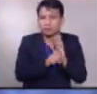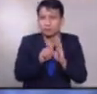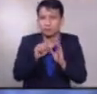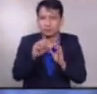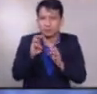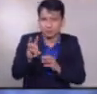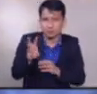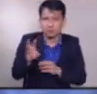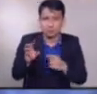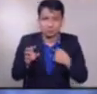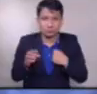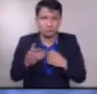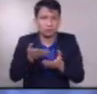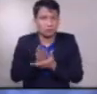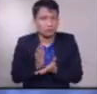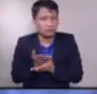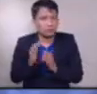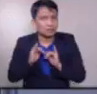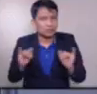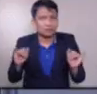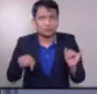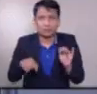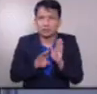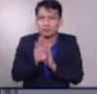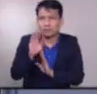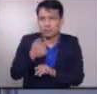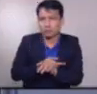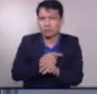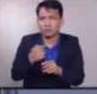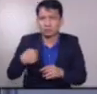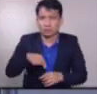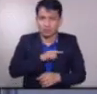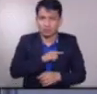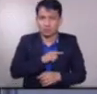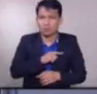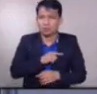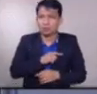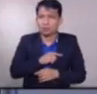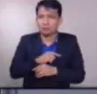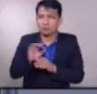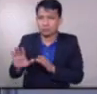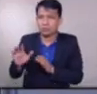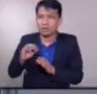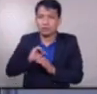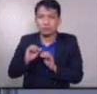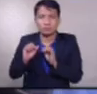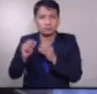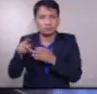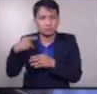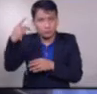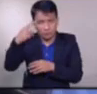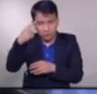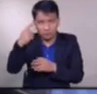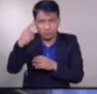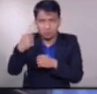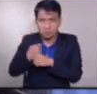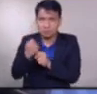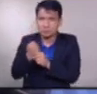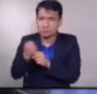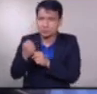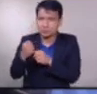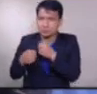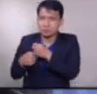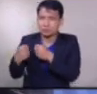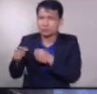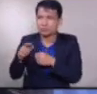sabi doon, right to maintain and develop our indigenous political structure. Ibig sabihin, we were able to develop